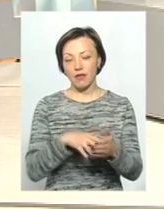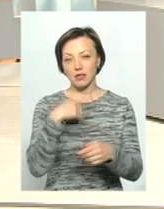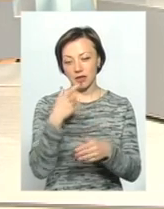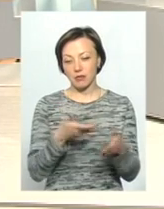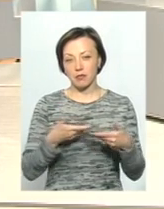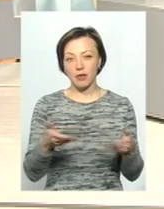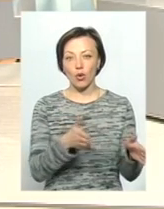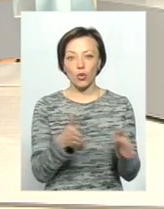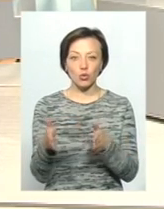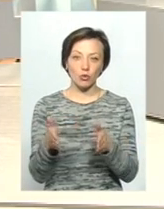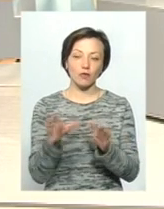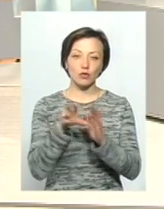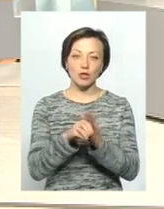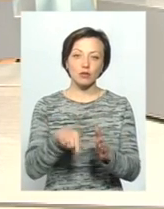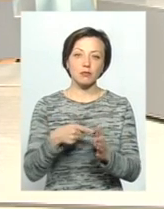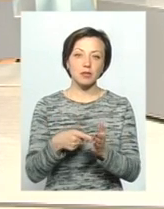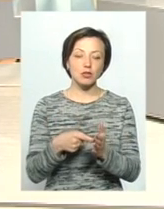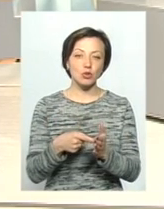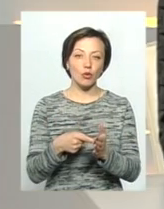готові долучитися для того, аби місто